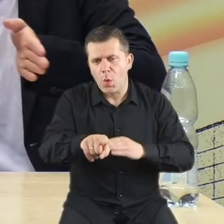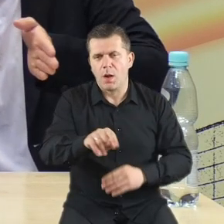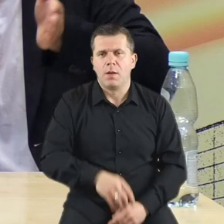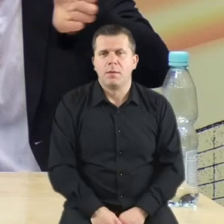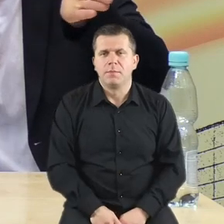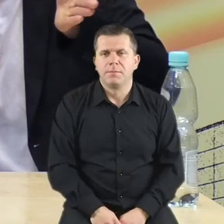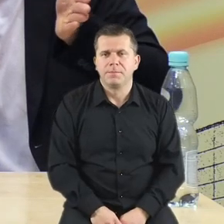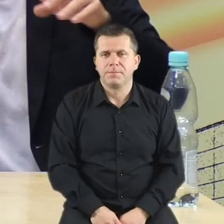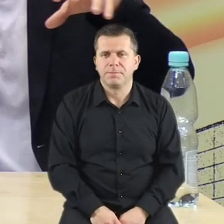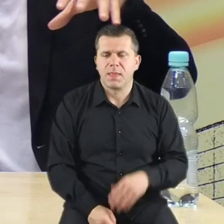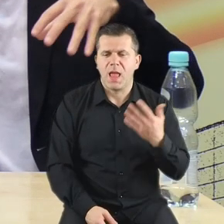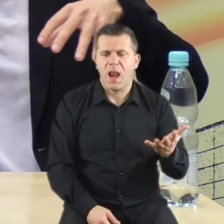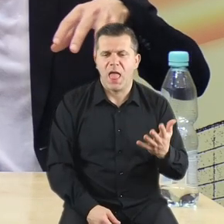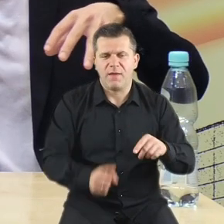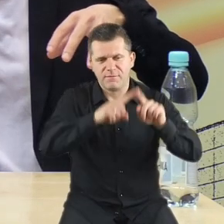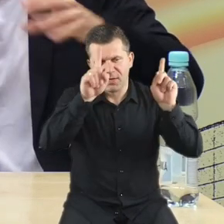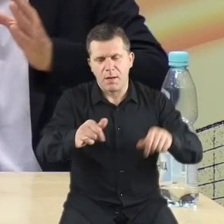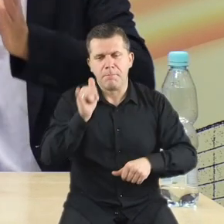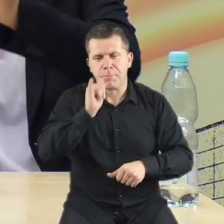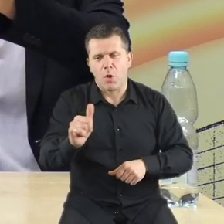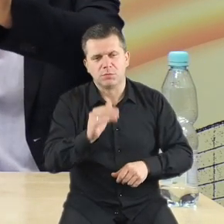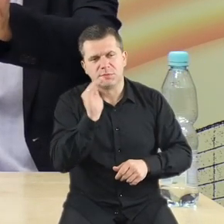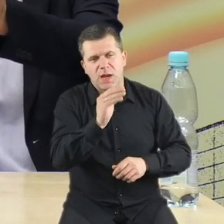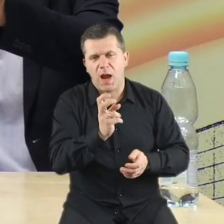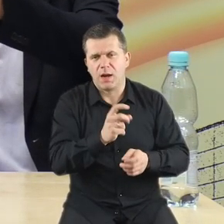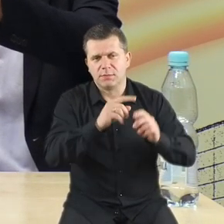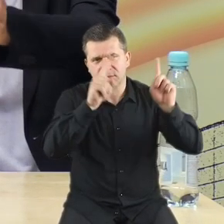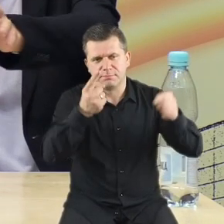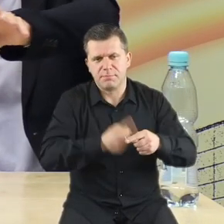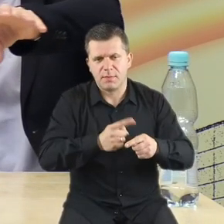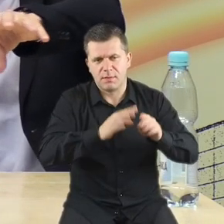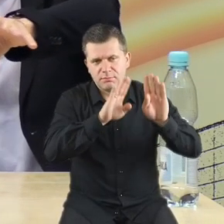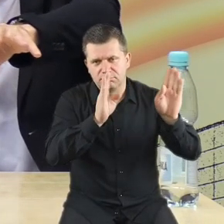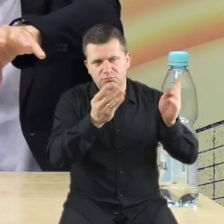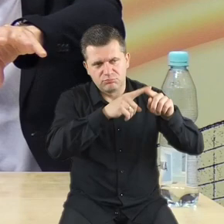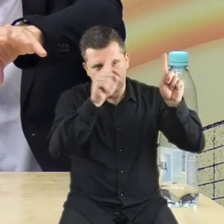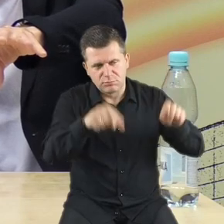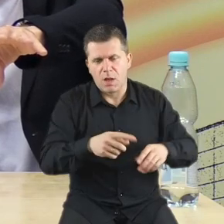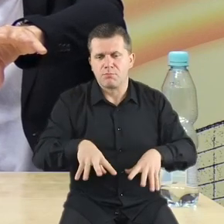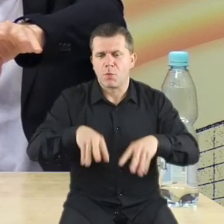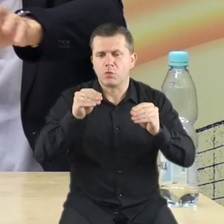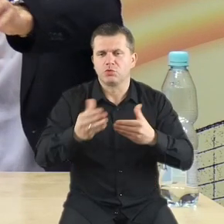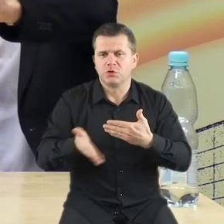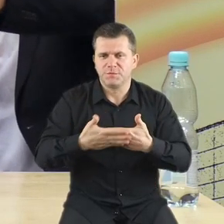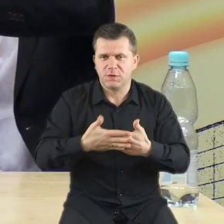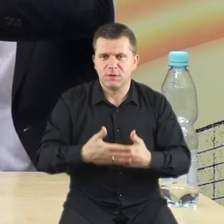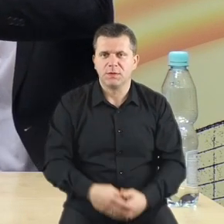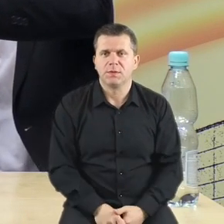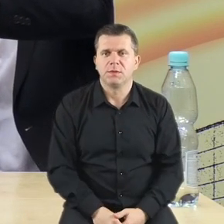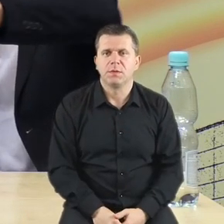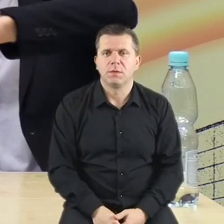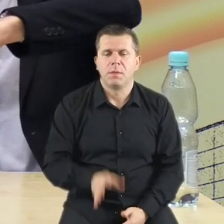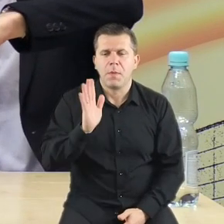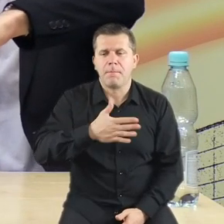tutaj po lewej skrzynki pocztowe, na przodzie drzwi, po prawej